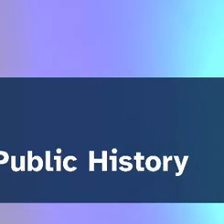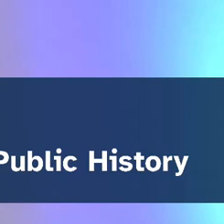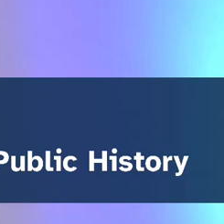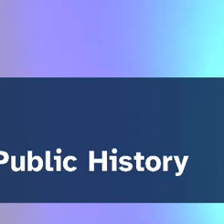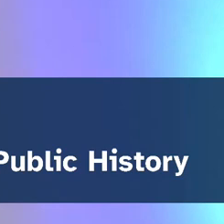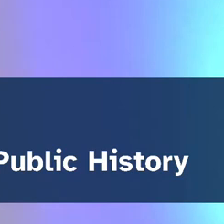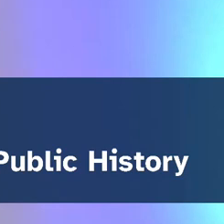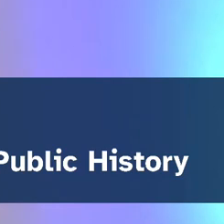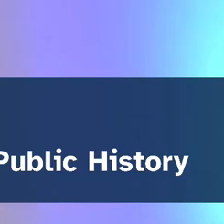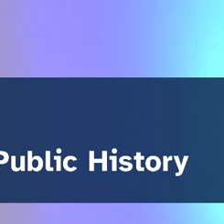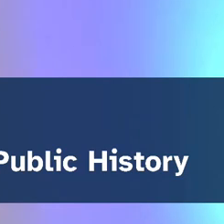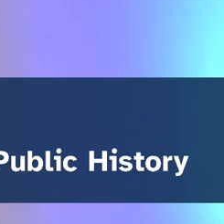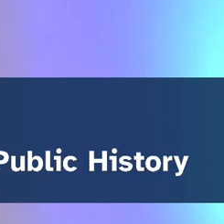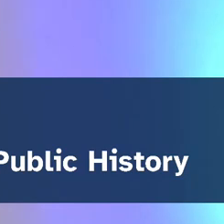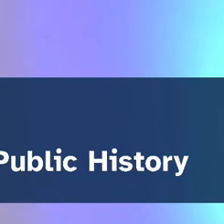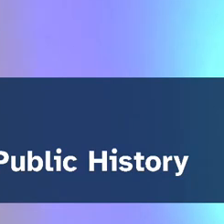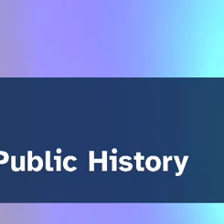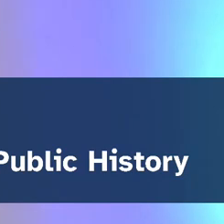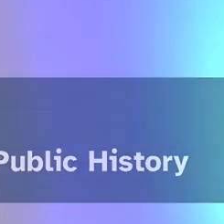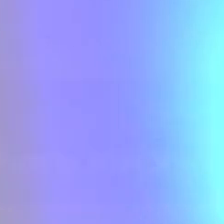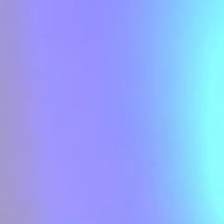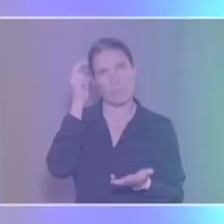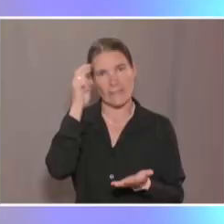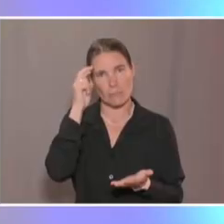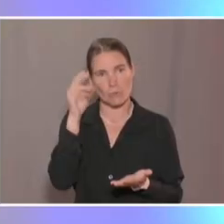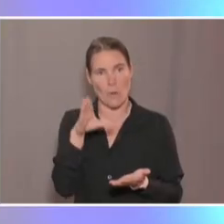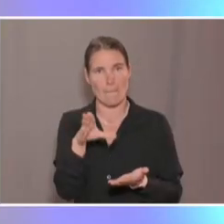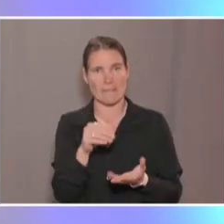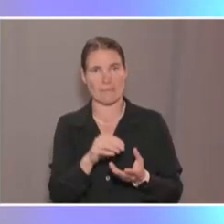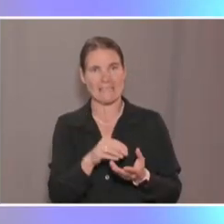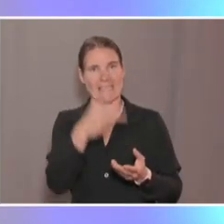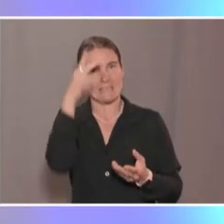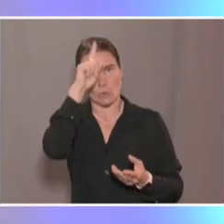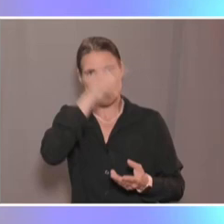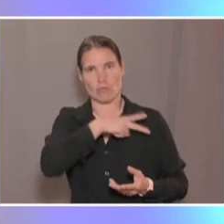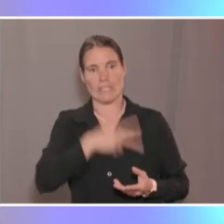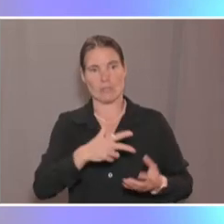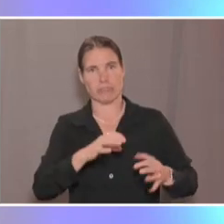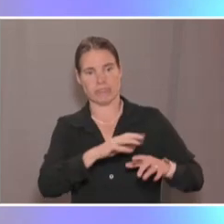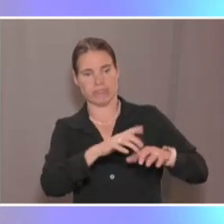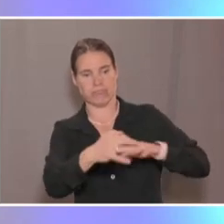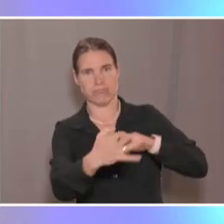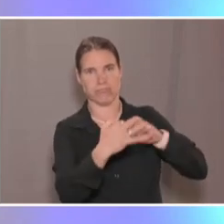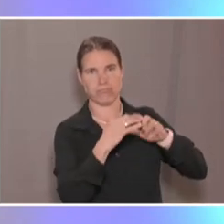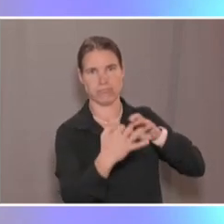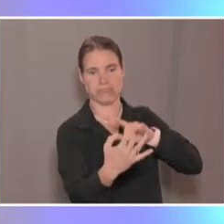Lübeck. Die Grenzstadt Flensburg mit ihrem schwelenden deutsch-dänischen Konflikt schien ihm